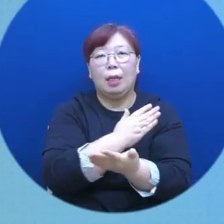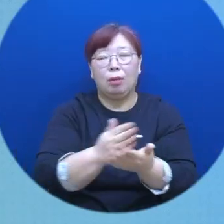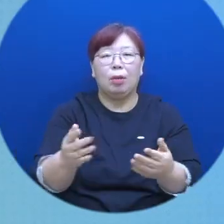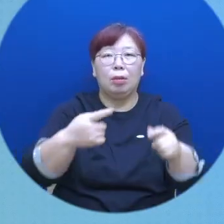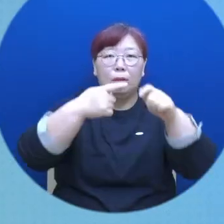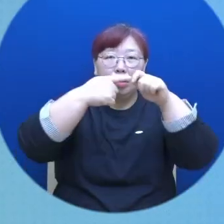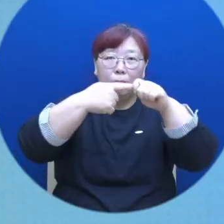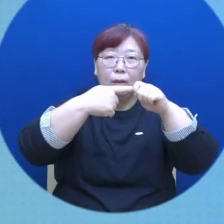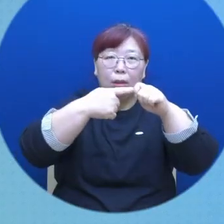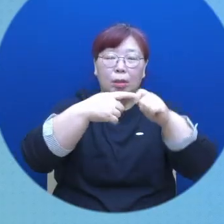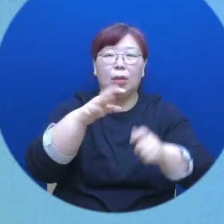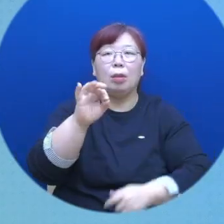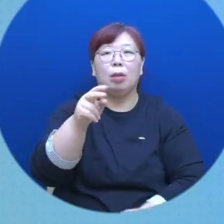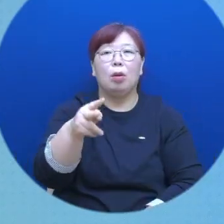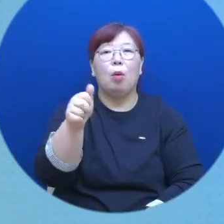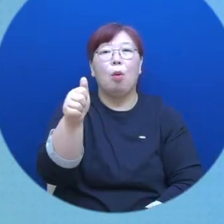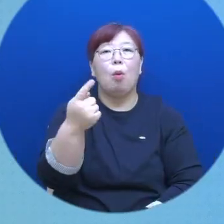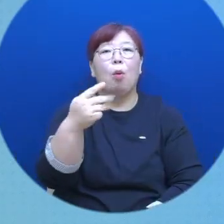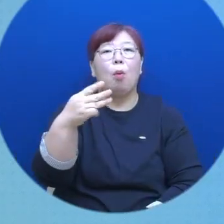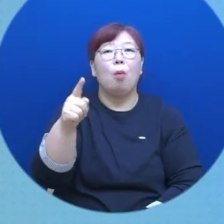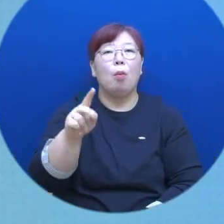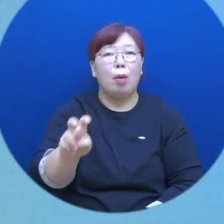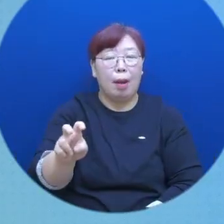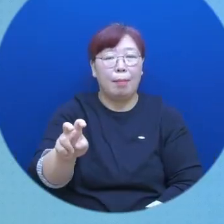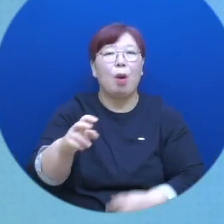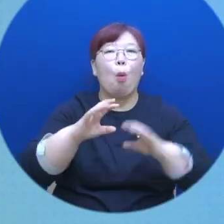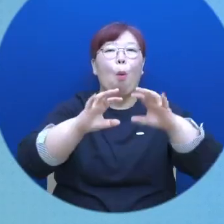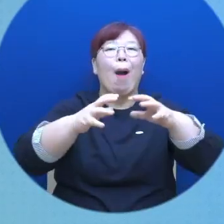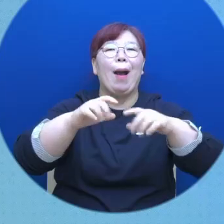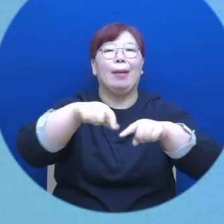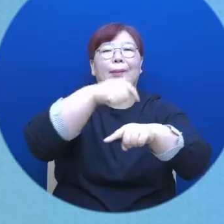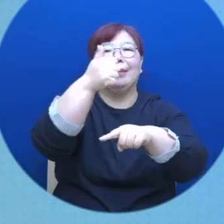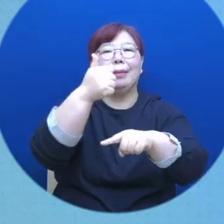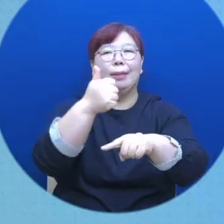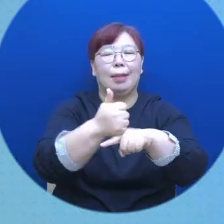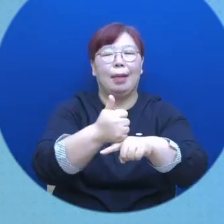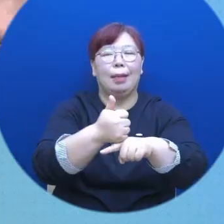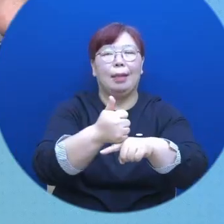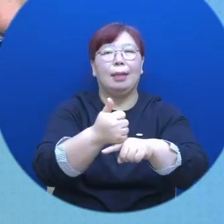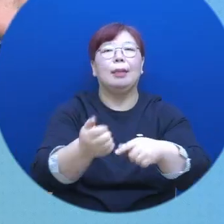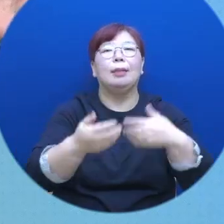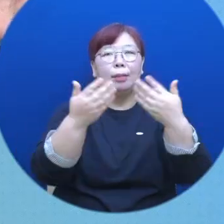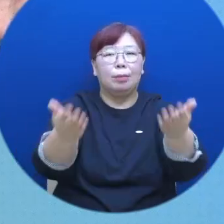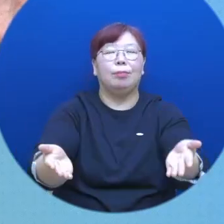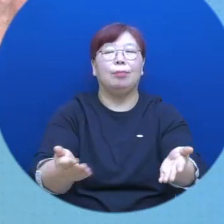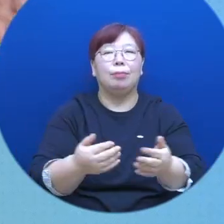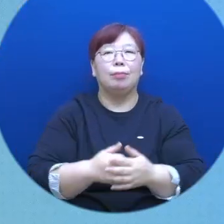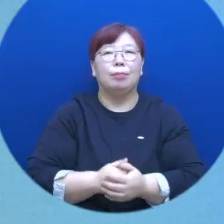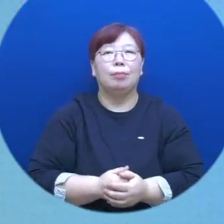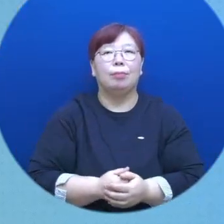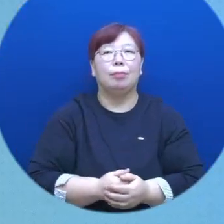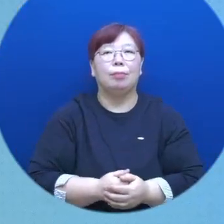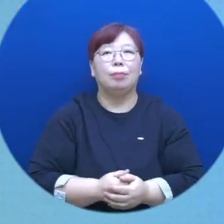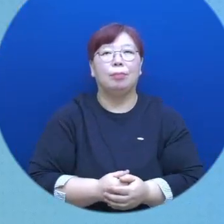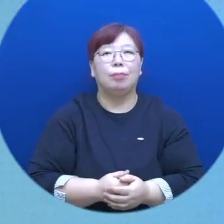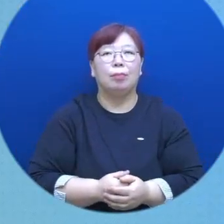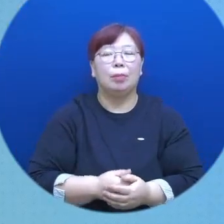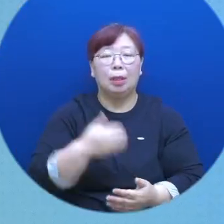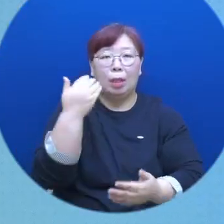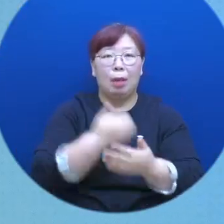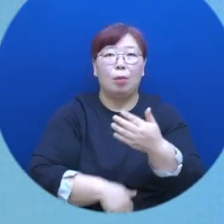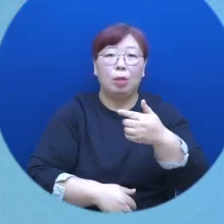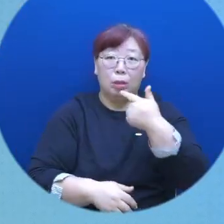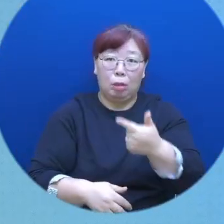큰아들 여호람에게는 나라의 왕권 그거를 넘겨줍니다. 그러면 6